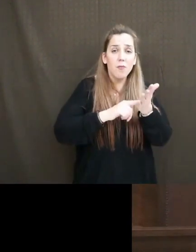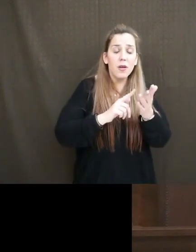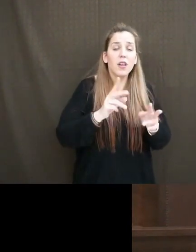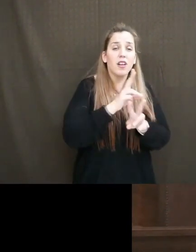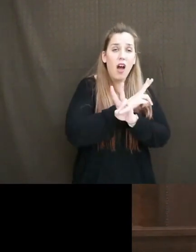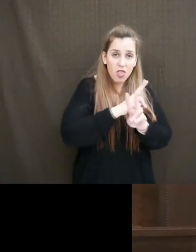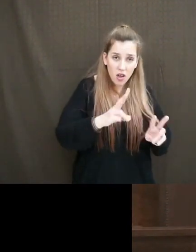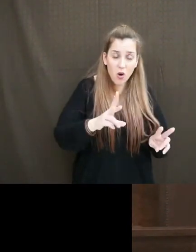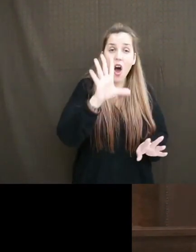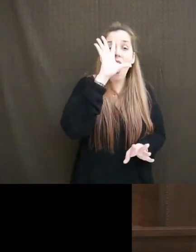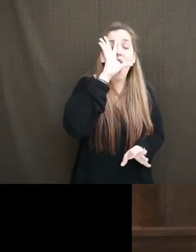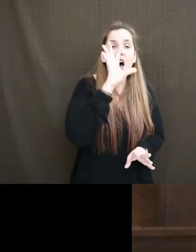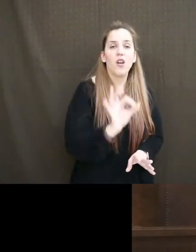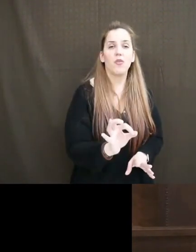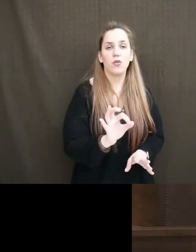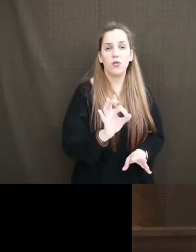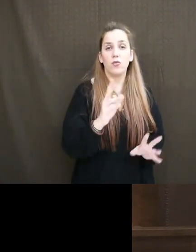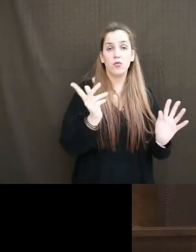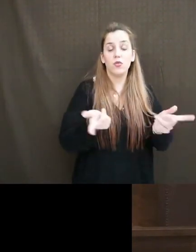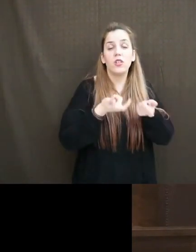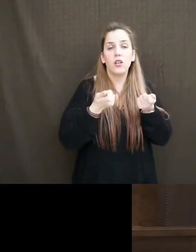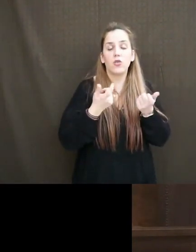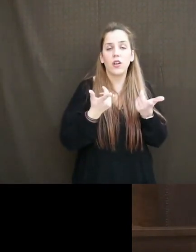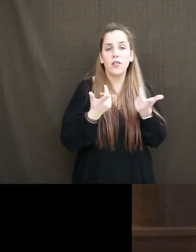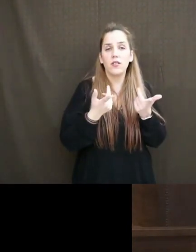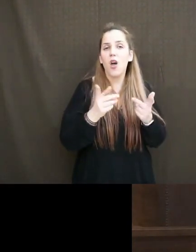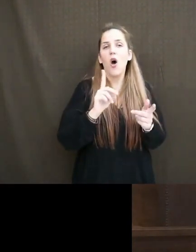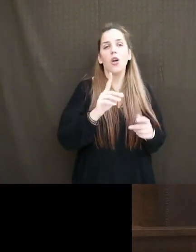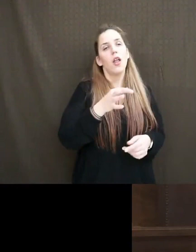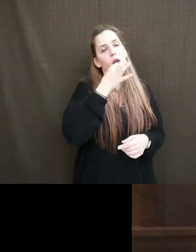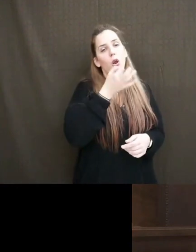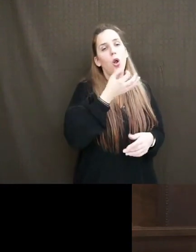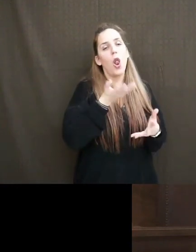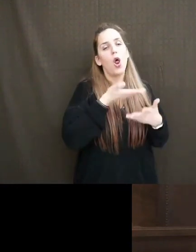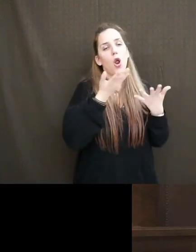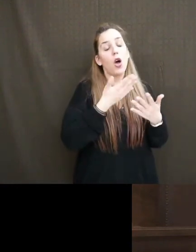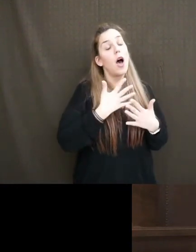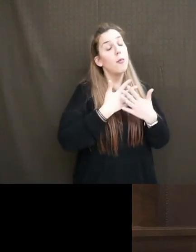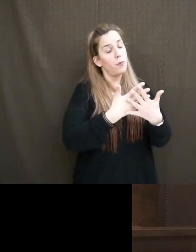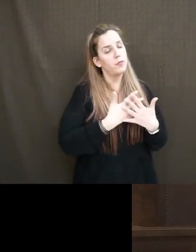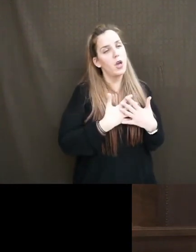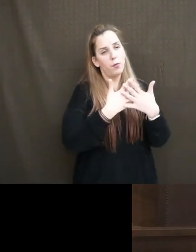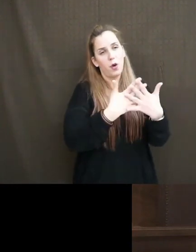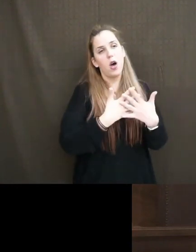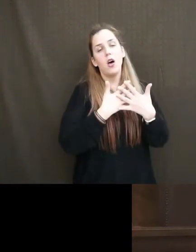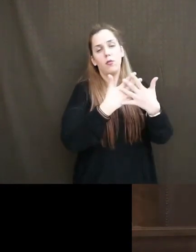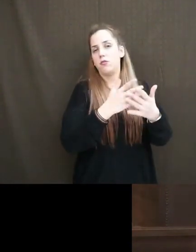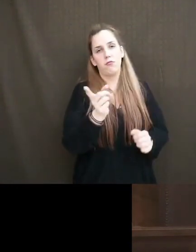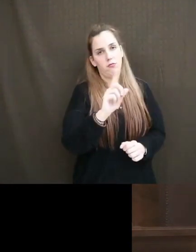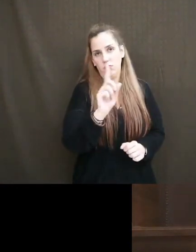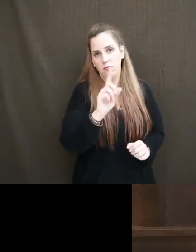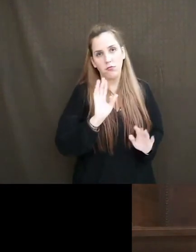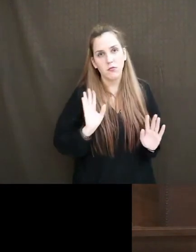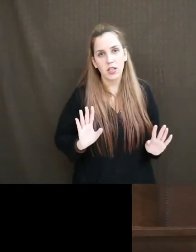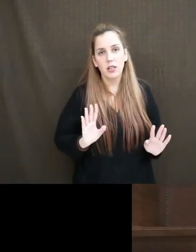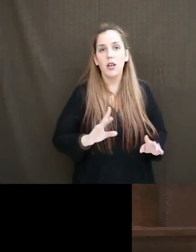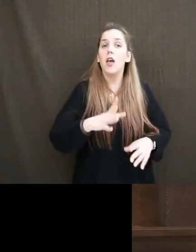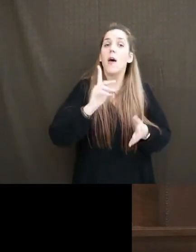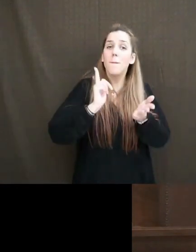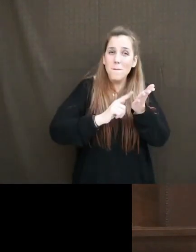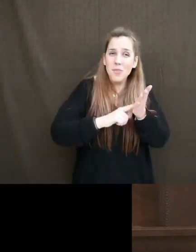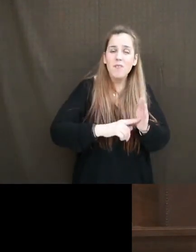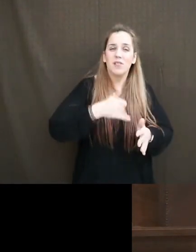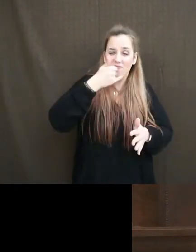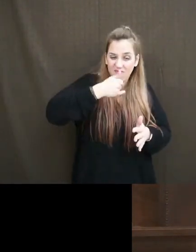σε ένα θρησκευτικό περιβάλλον, μέσα σε ένα εκκλησιαστικό περιβάλλον, να αγαπήσεις